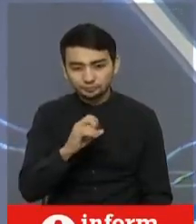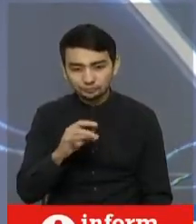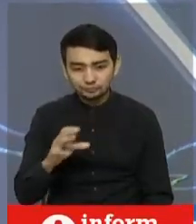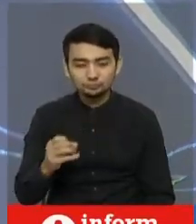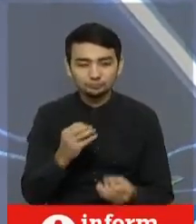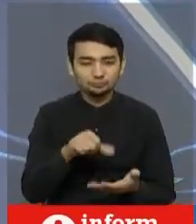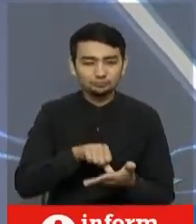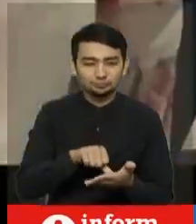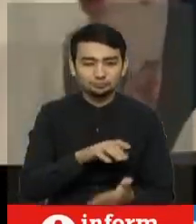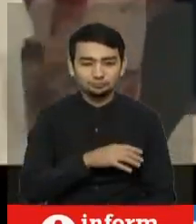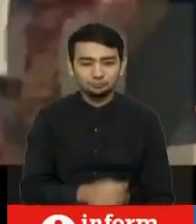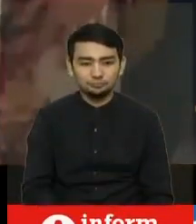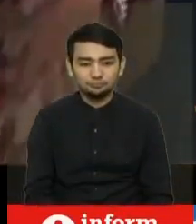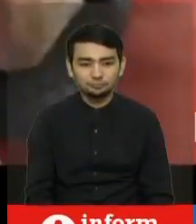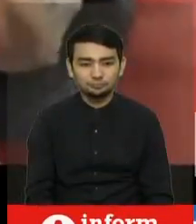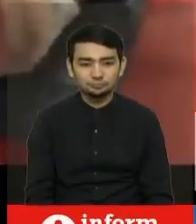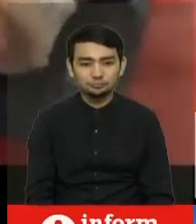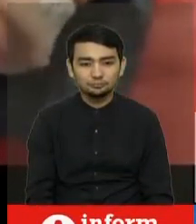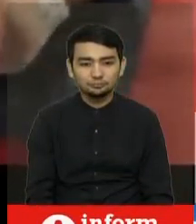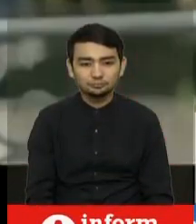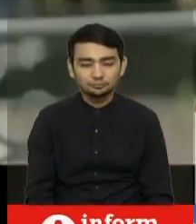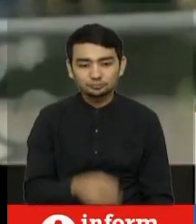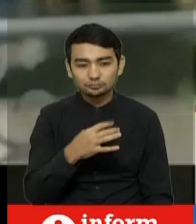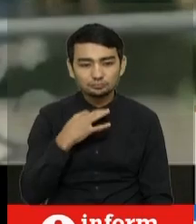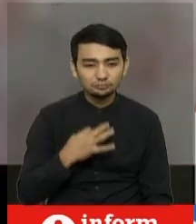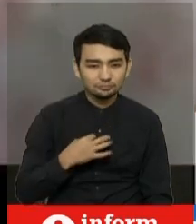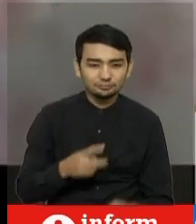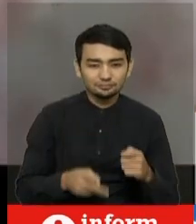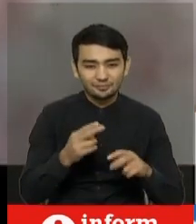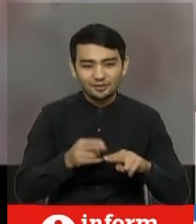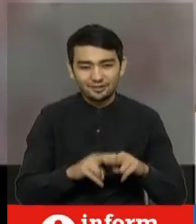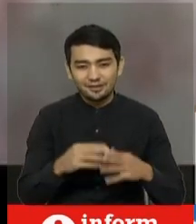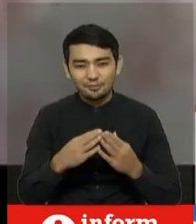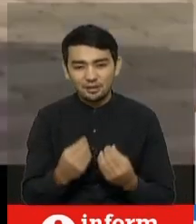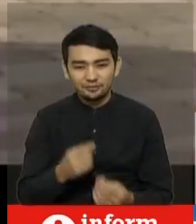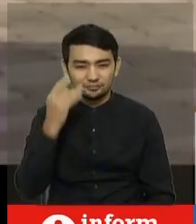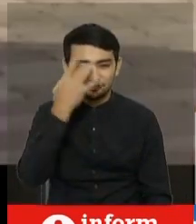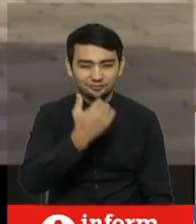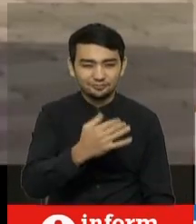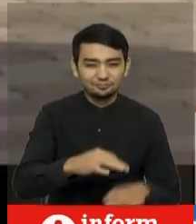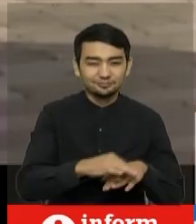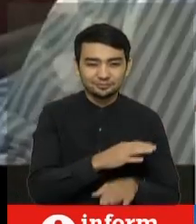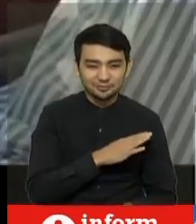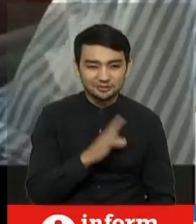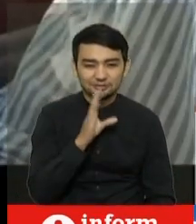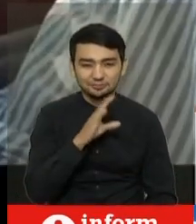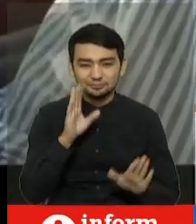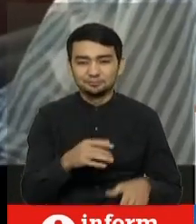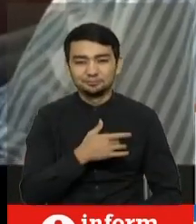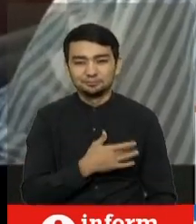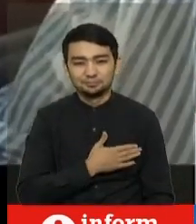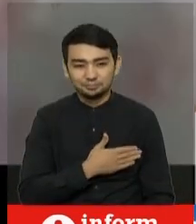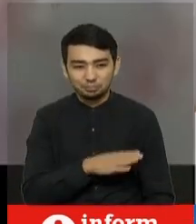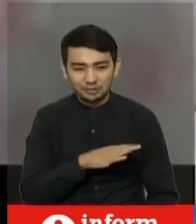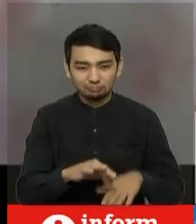бітірген. Шегар Асқанұлының таңдауынан аса алмаған отбасы афроамерикандық келінді амалсыздан қабылдауға мәжбүр болады.